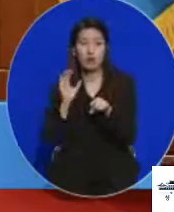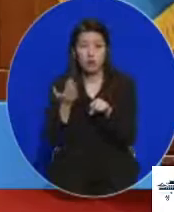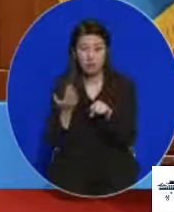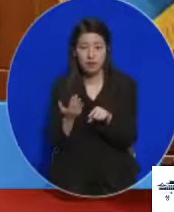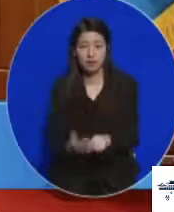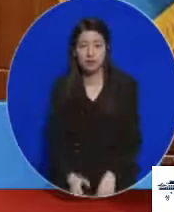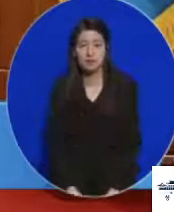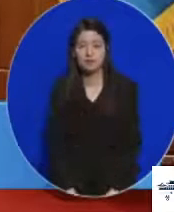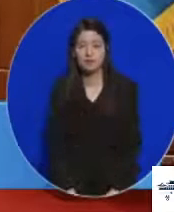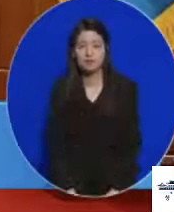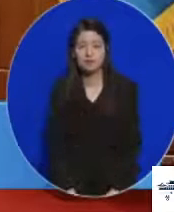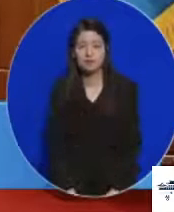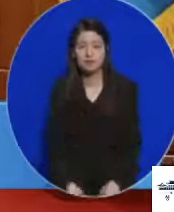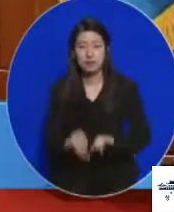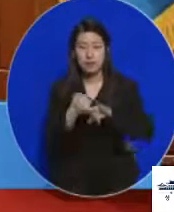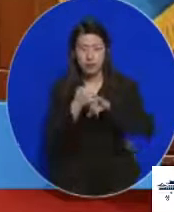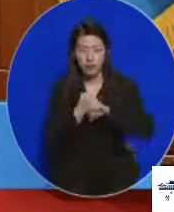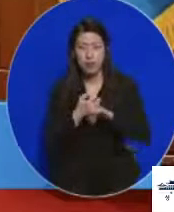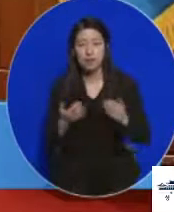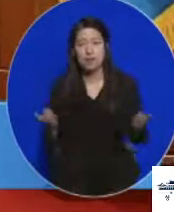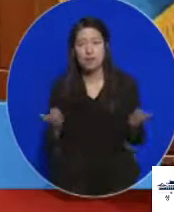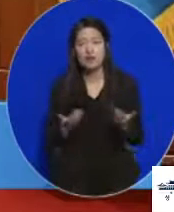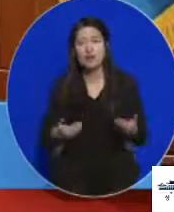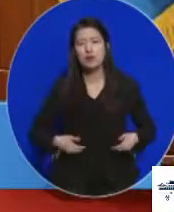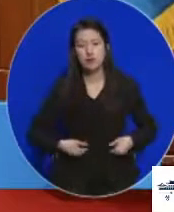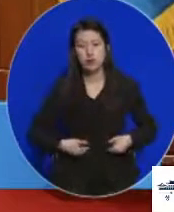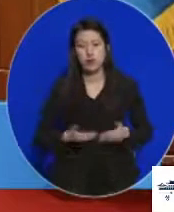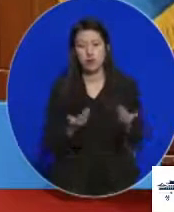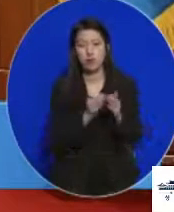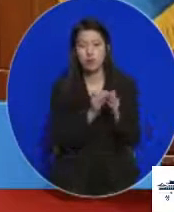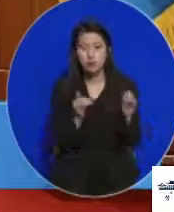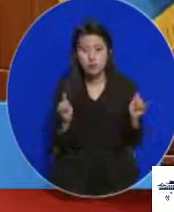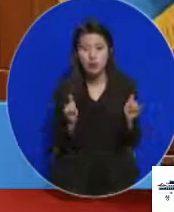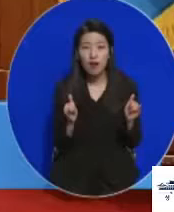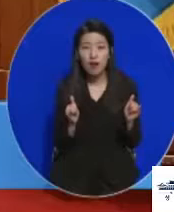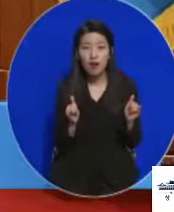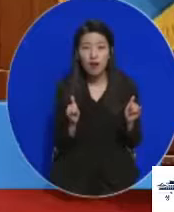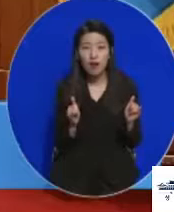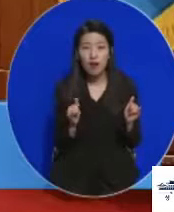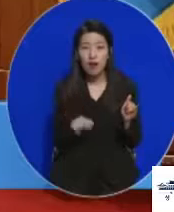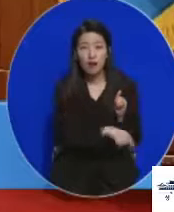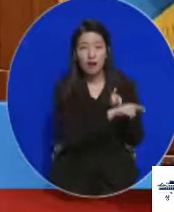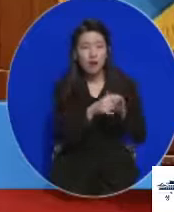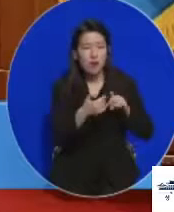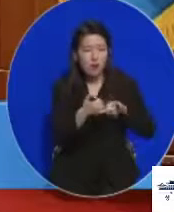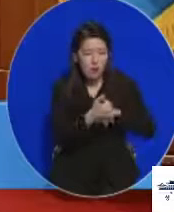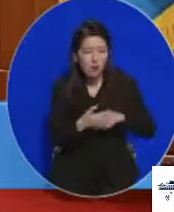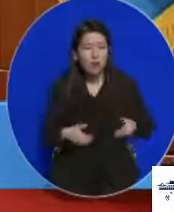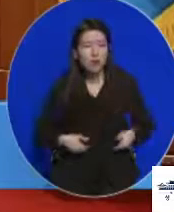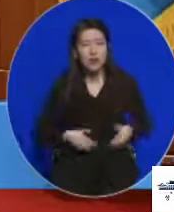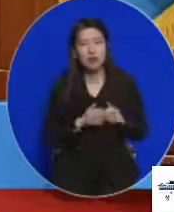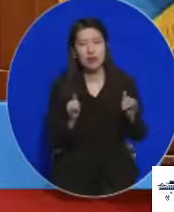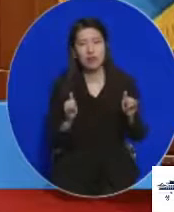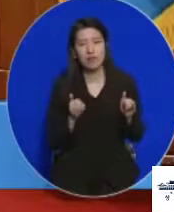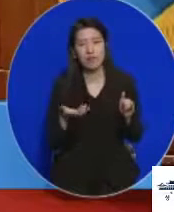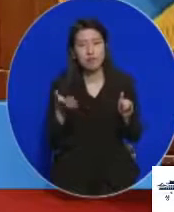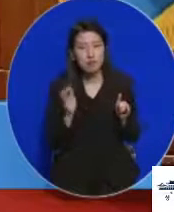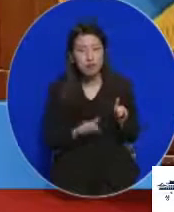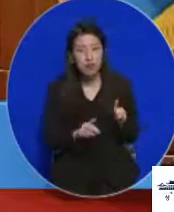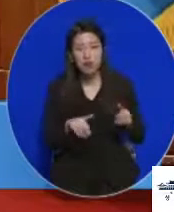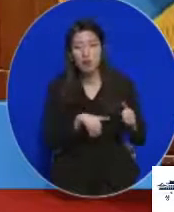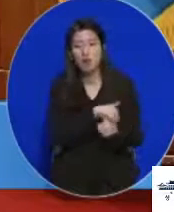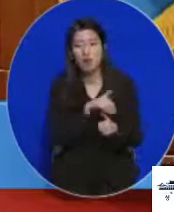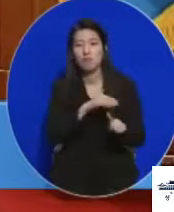우리는 꼭 필요한 역할을 하면 수도 제대로 된 처우를 받지 못하는 분들이 예절이 많다는 것도